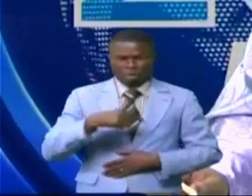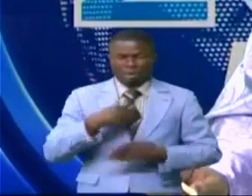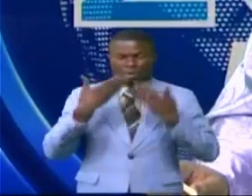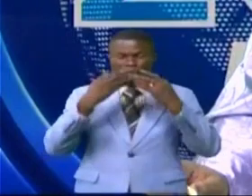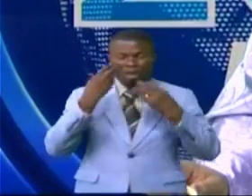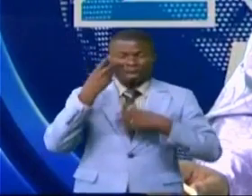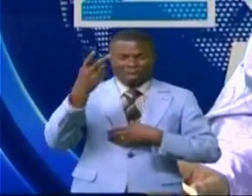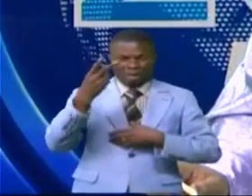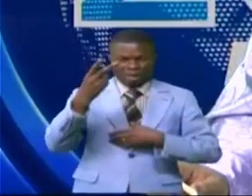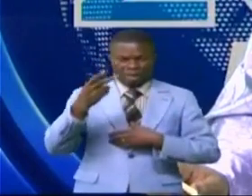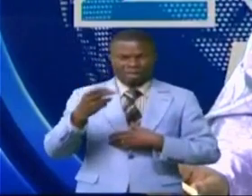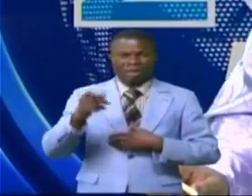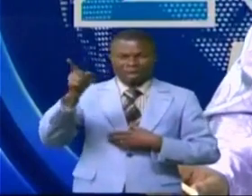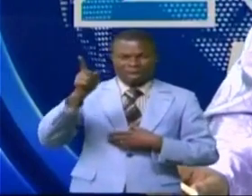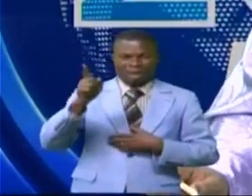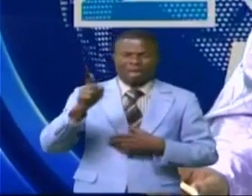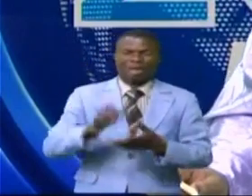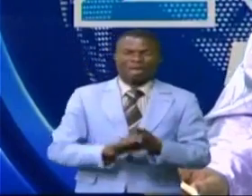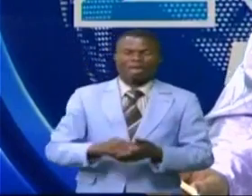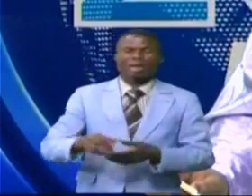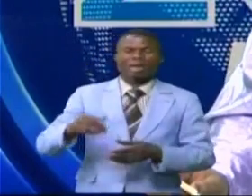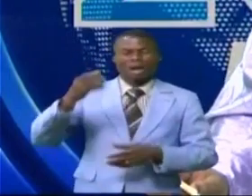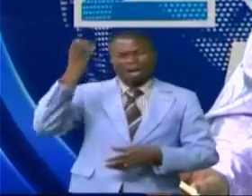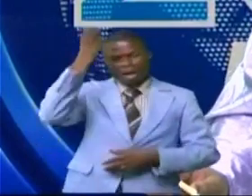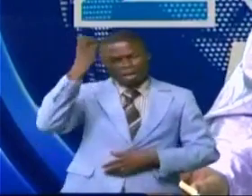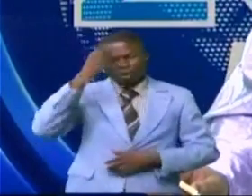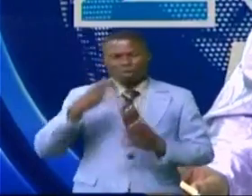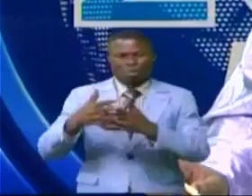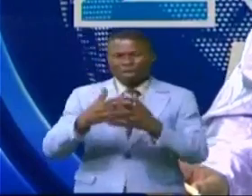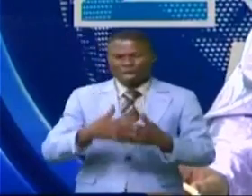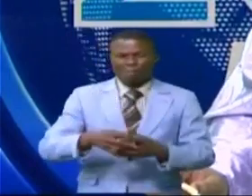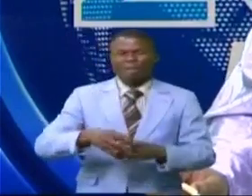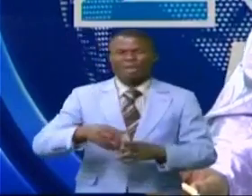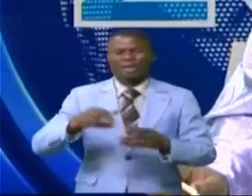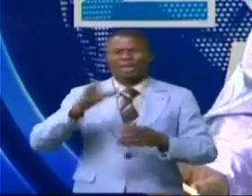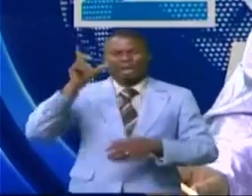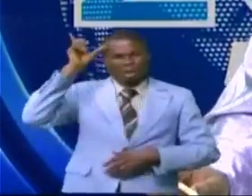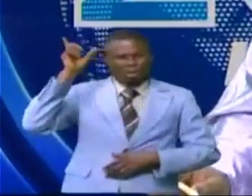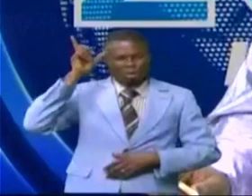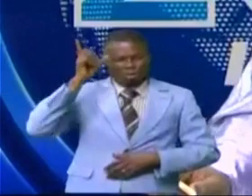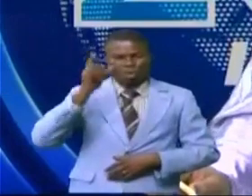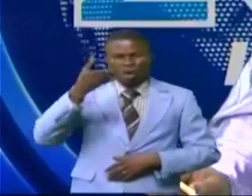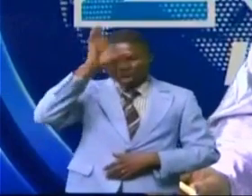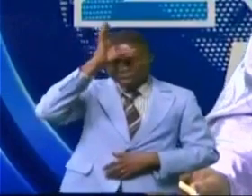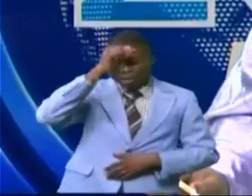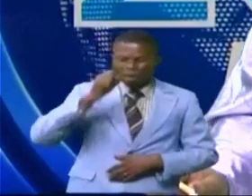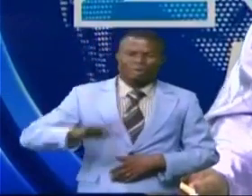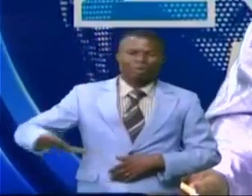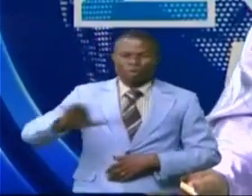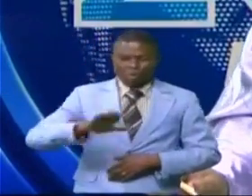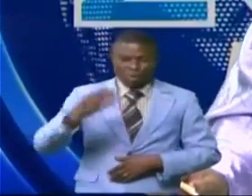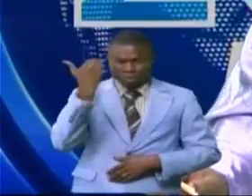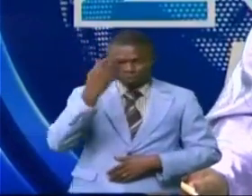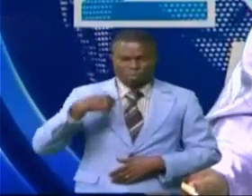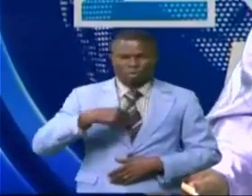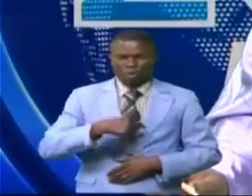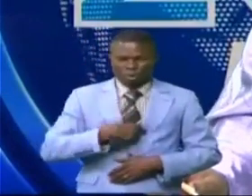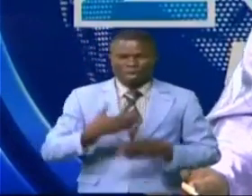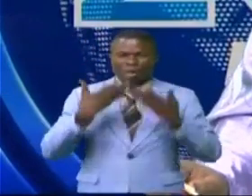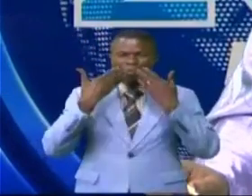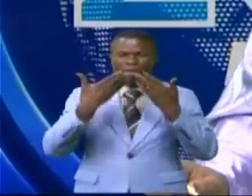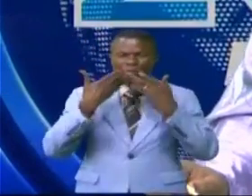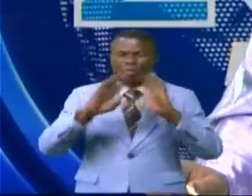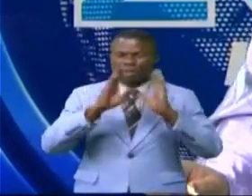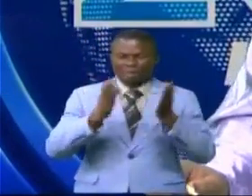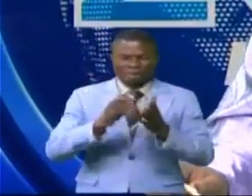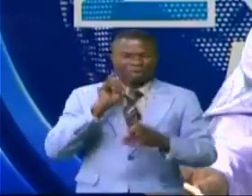dans le territoire de Sandoa, dans la province du Lualaba et partout ailleurs sur satellite. Vous êtes sur la RTNT. L'actualité continue sur nos